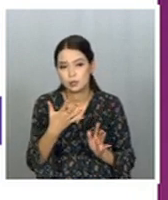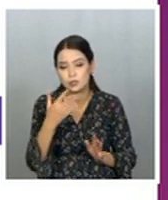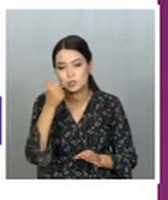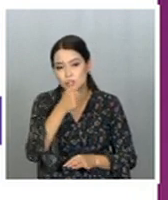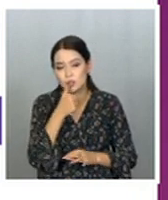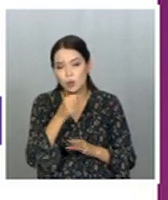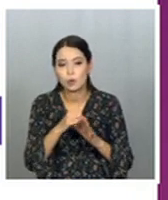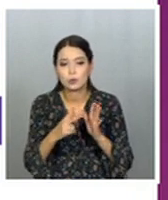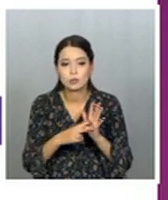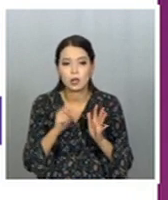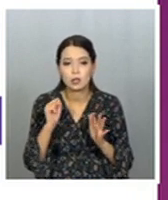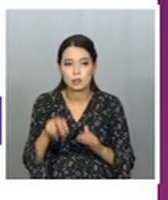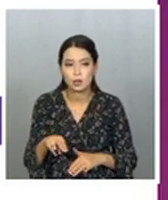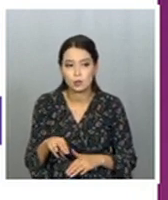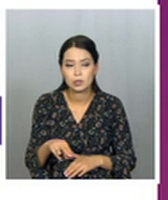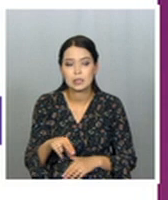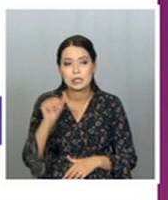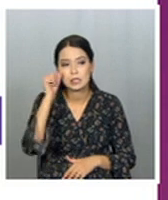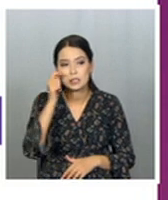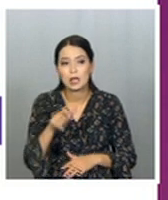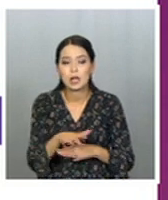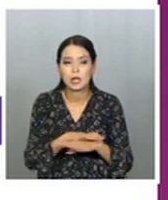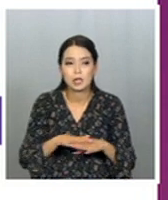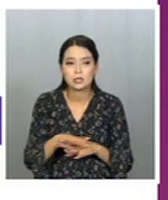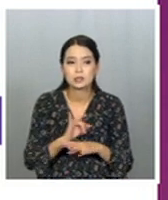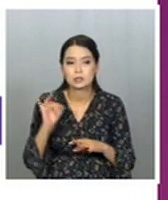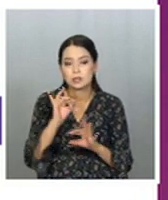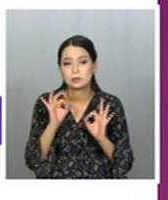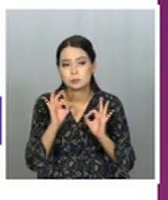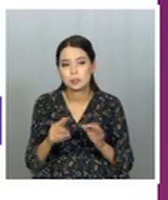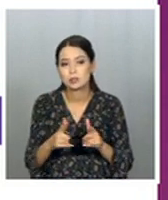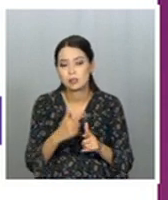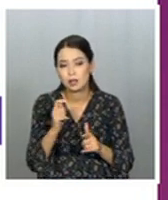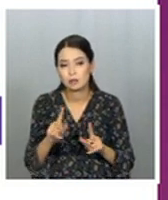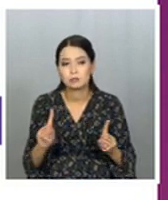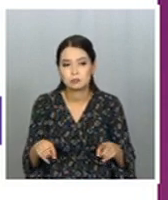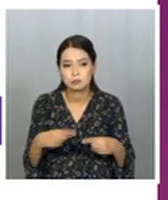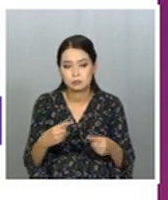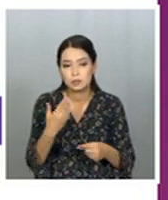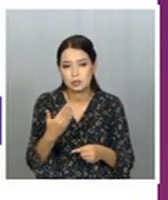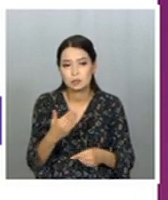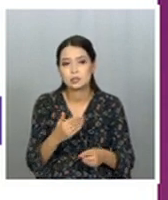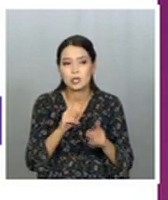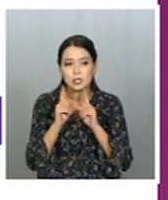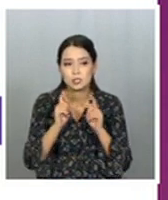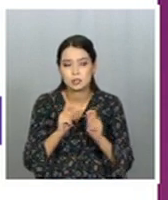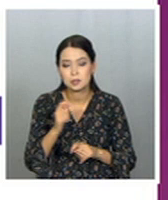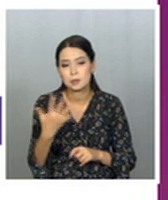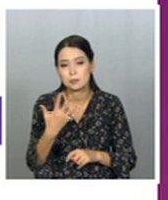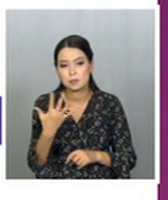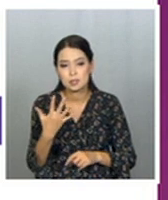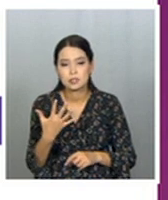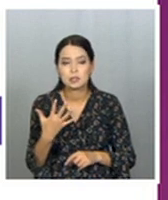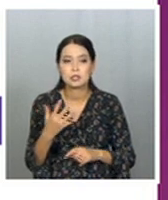18 сәуірде. Қырғыз халқының тарихи дұрыс атын қалпына келтіру үшін кеңестердің 5-ші съезі